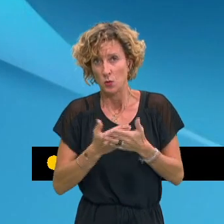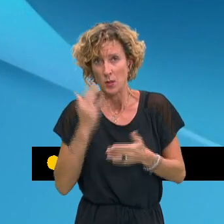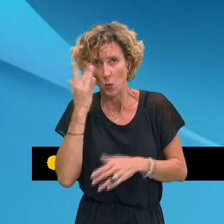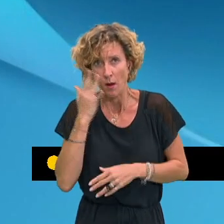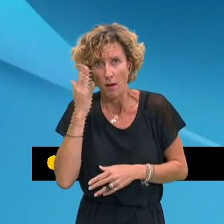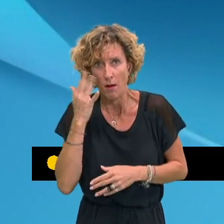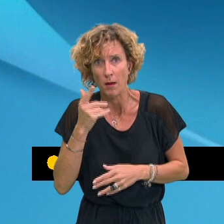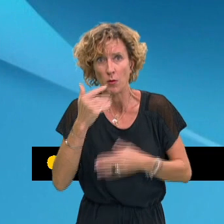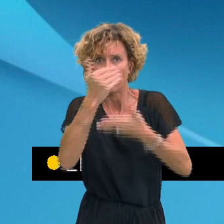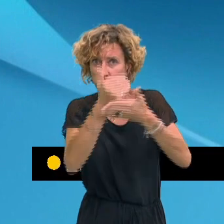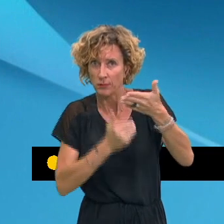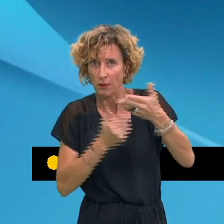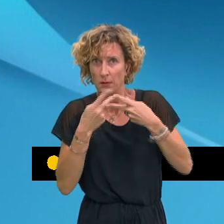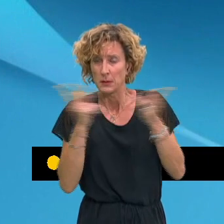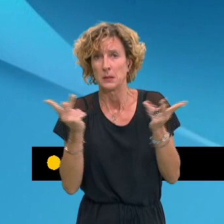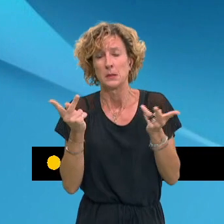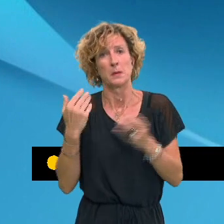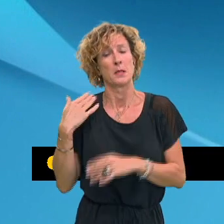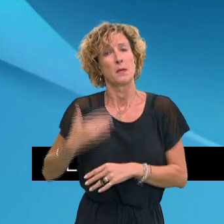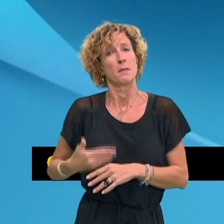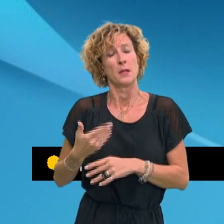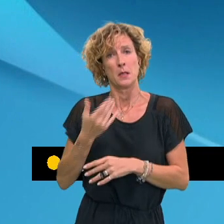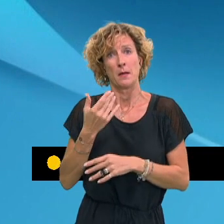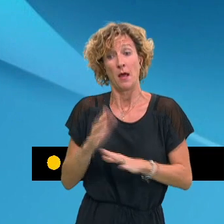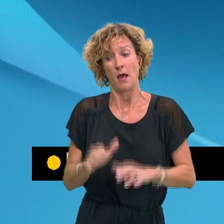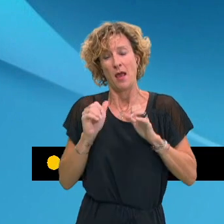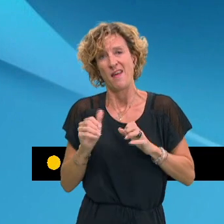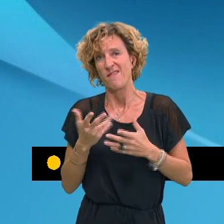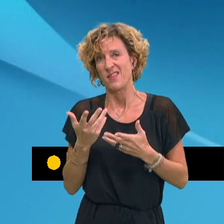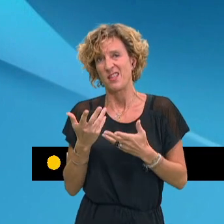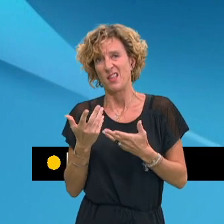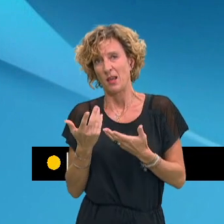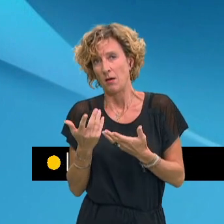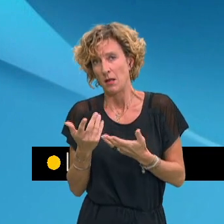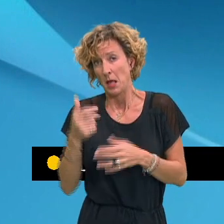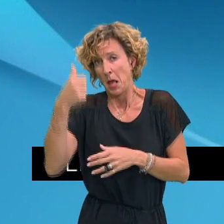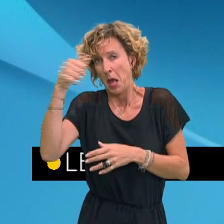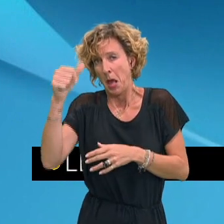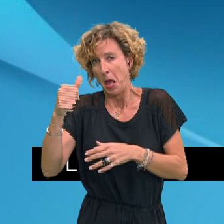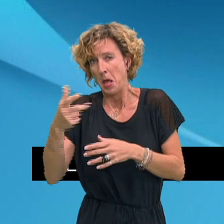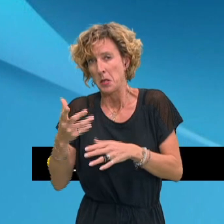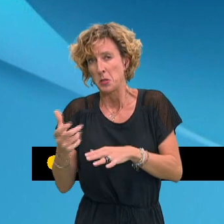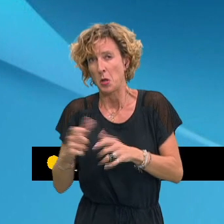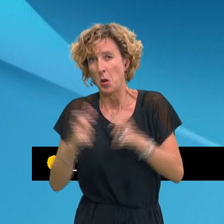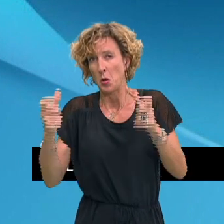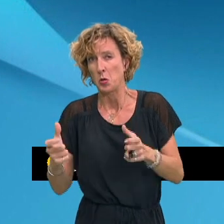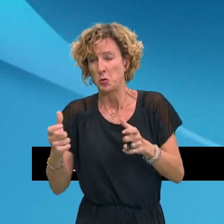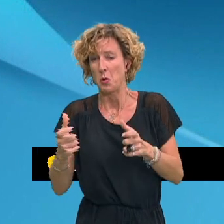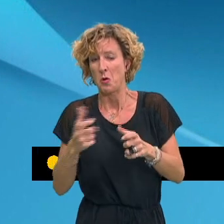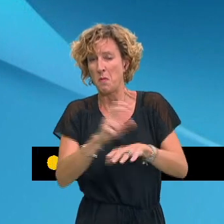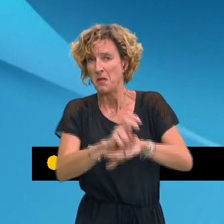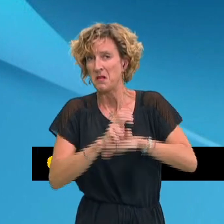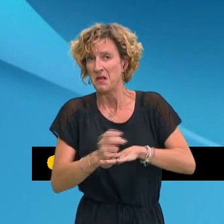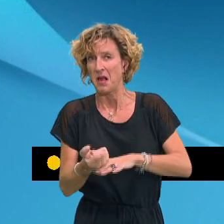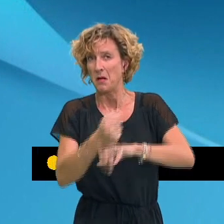dans un communiqué. Pour la présidente, il faut éviter toute position de monopole pour maintenir un équilibre de marché. Ensuite, il